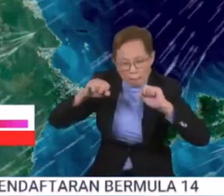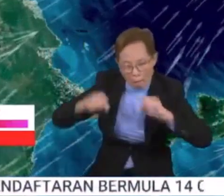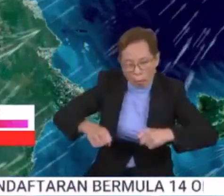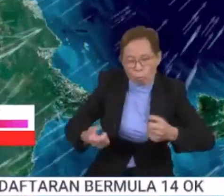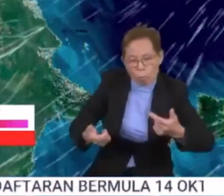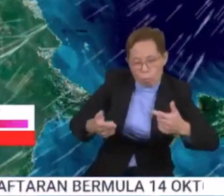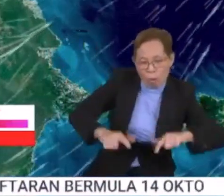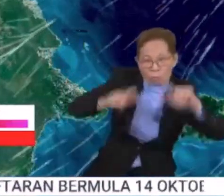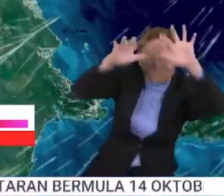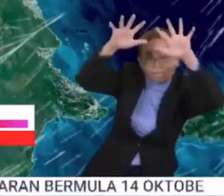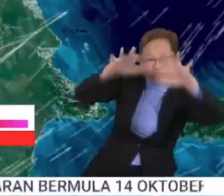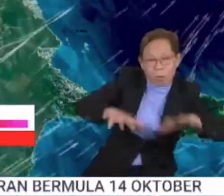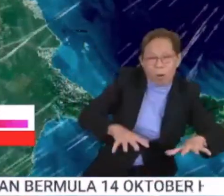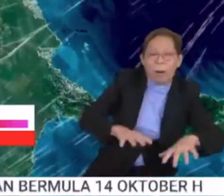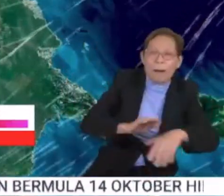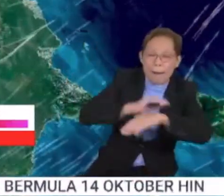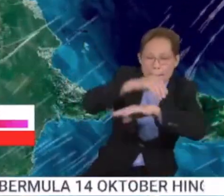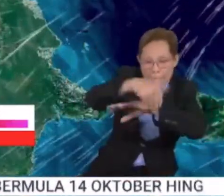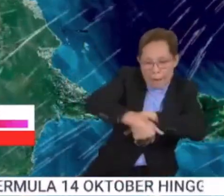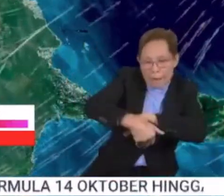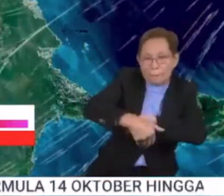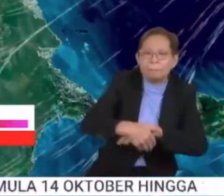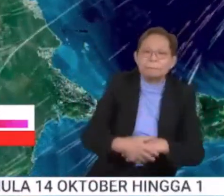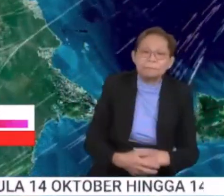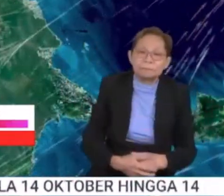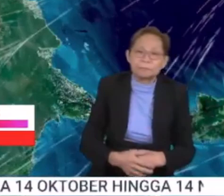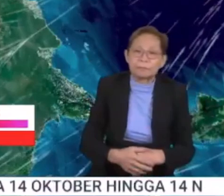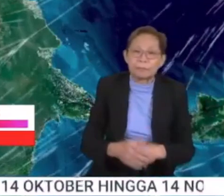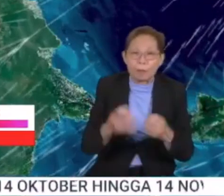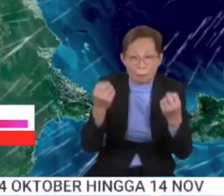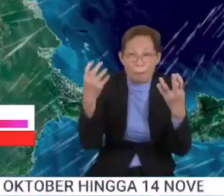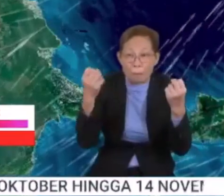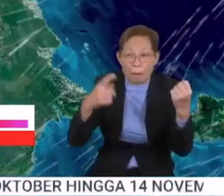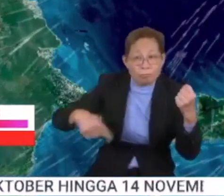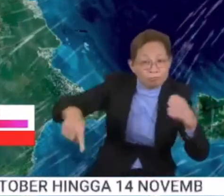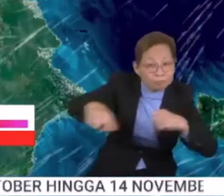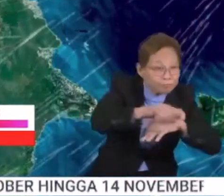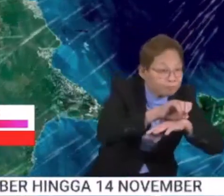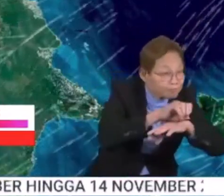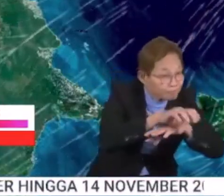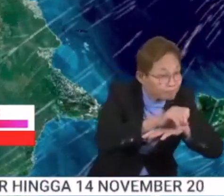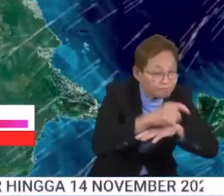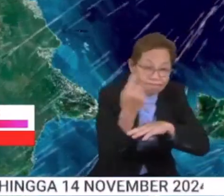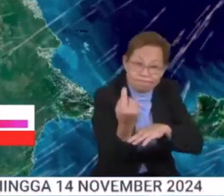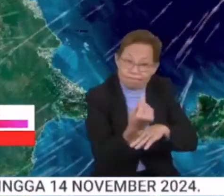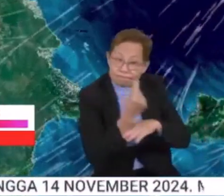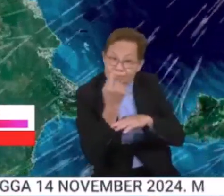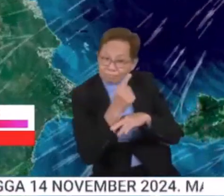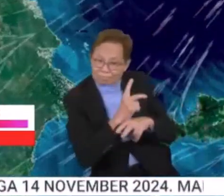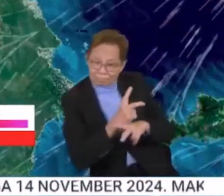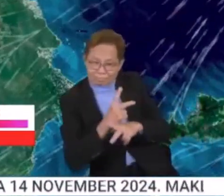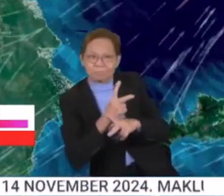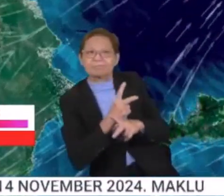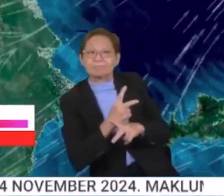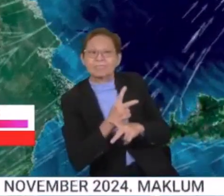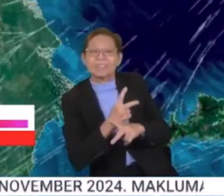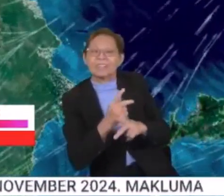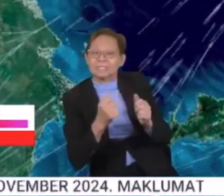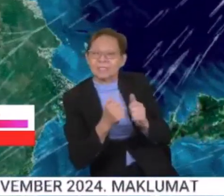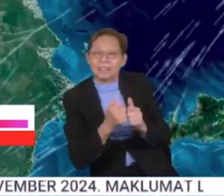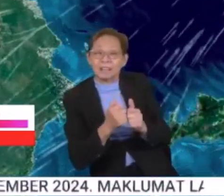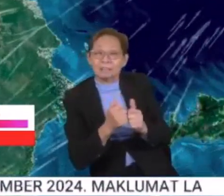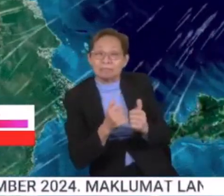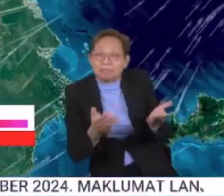berpotensi berlaku menjelang malam nanti. Oleh itu, ramai masih lagi dinasihatkan supaya sentiasa berjaga-jaga